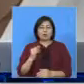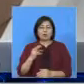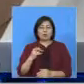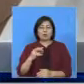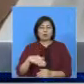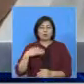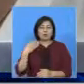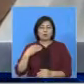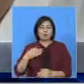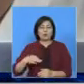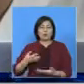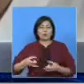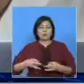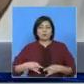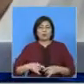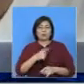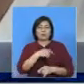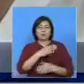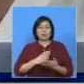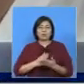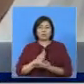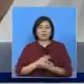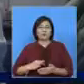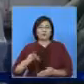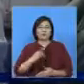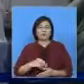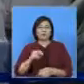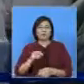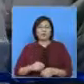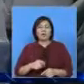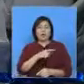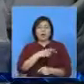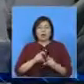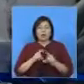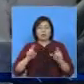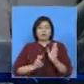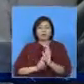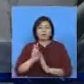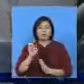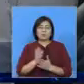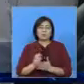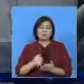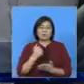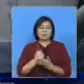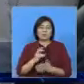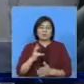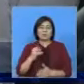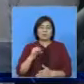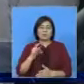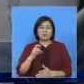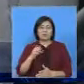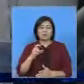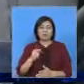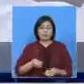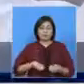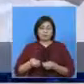облысының тумасы, өзінің медициналық қызмет жолын жергілікті облыстық ауруханадан бастаған. Қазіргі таңда ұлттық нейрохирургия орталығының төрағасы